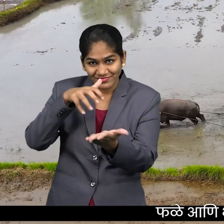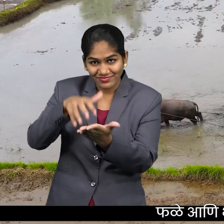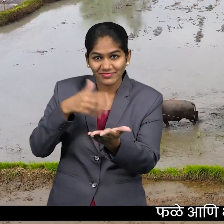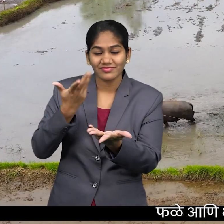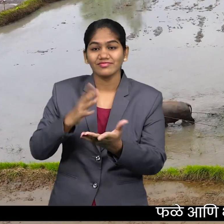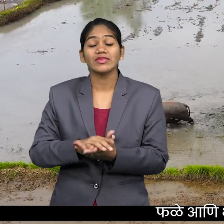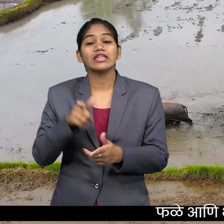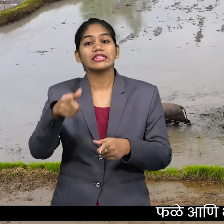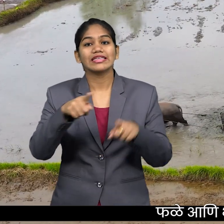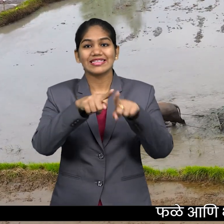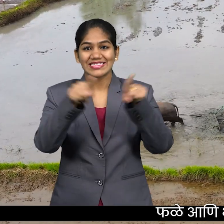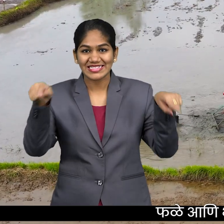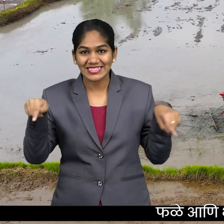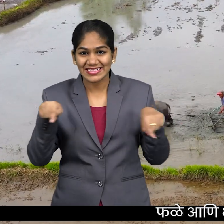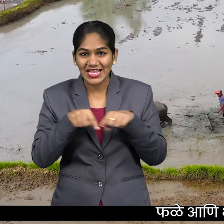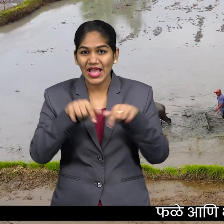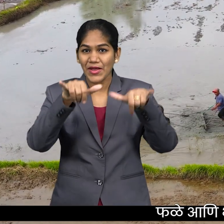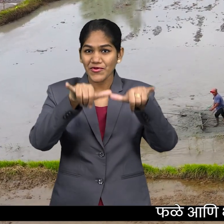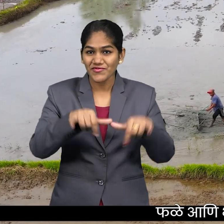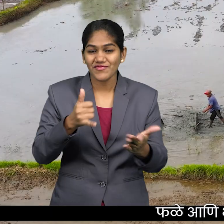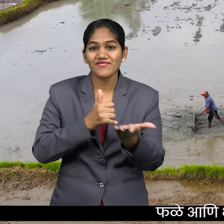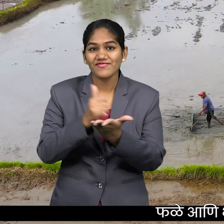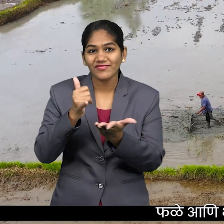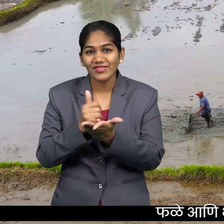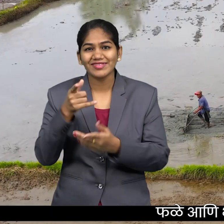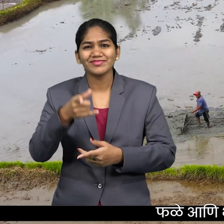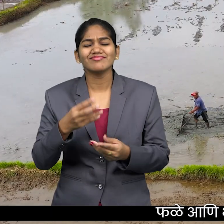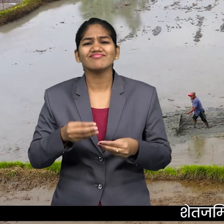फळे आणि भाजीपाला उत्पादनासाठी